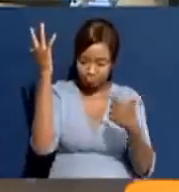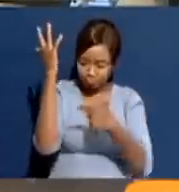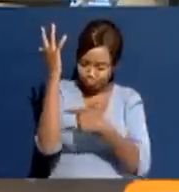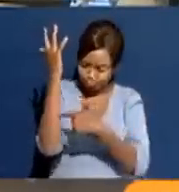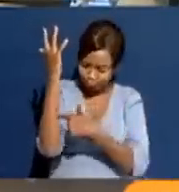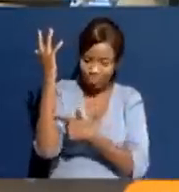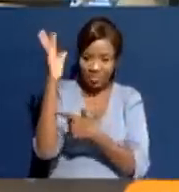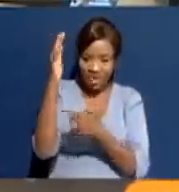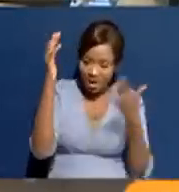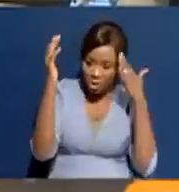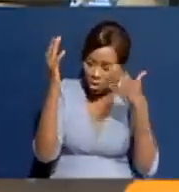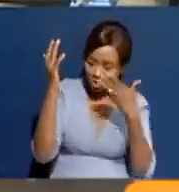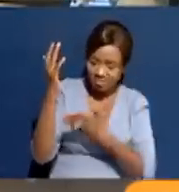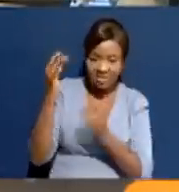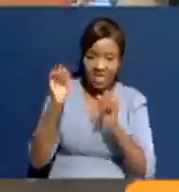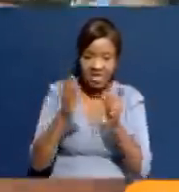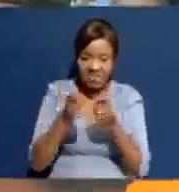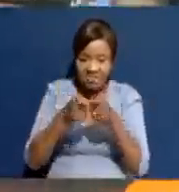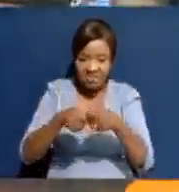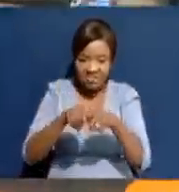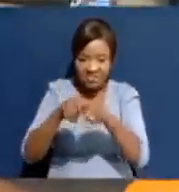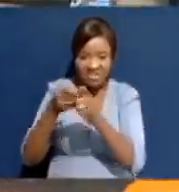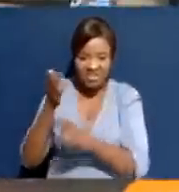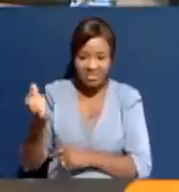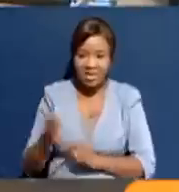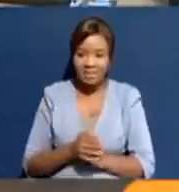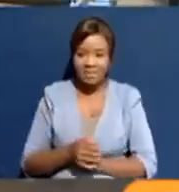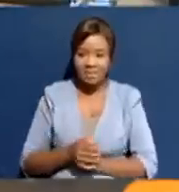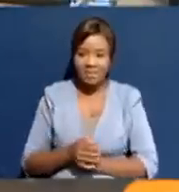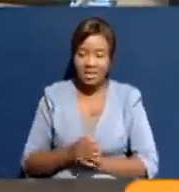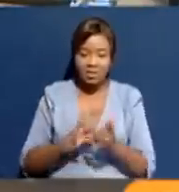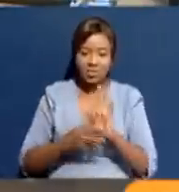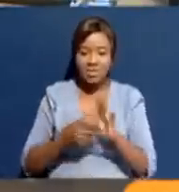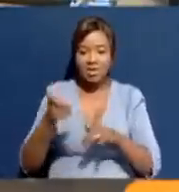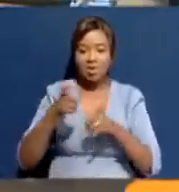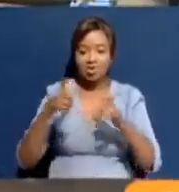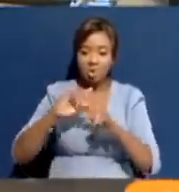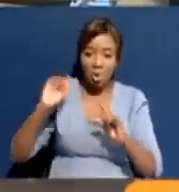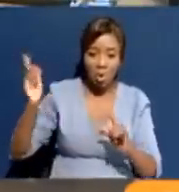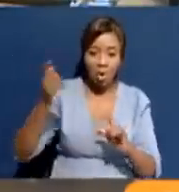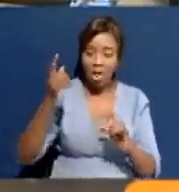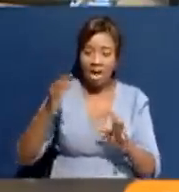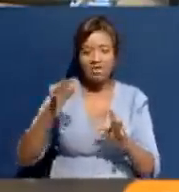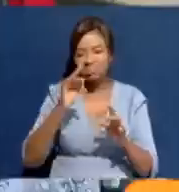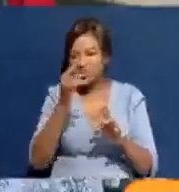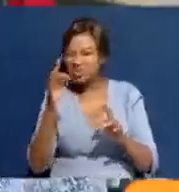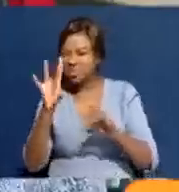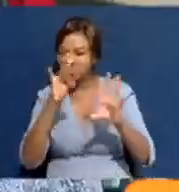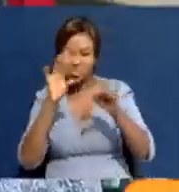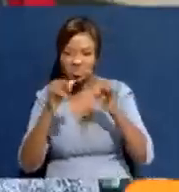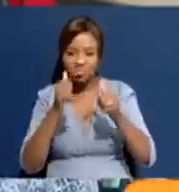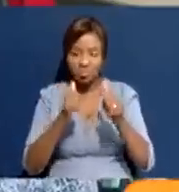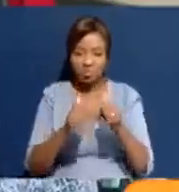tell if there's a weevil there. So instead of treating a whole field full of trees, they can just treat the sick ones.